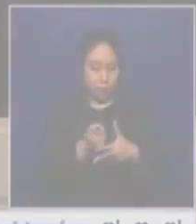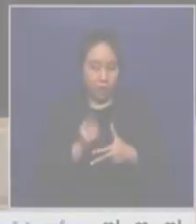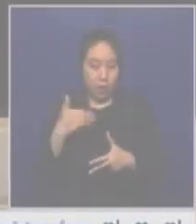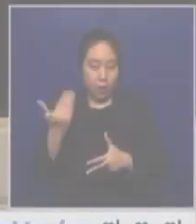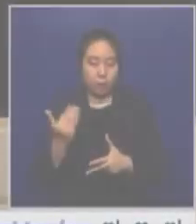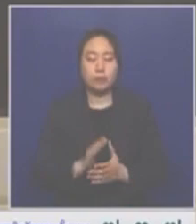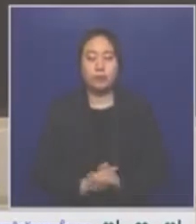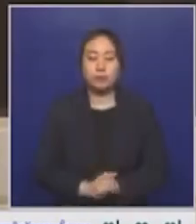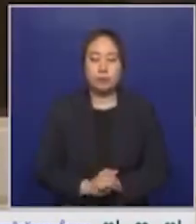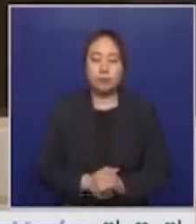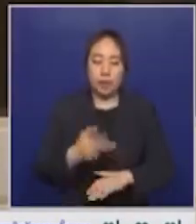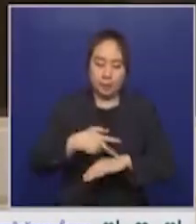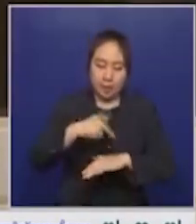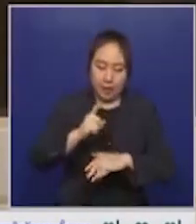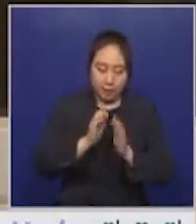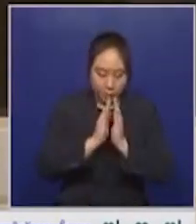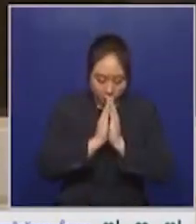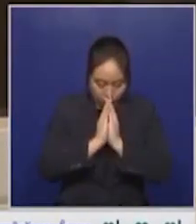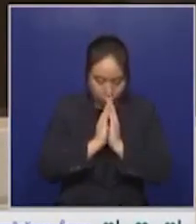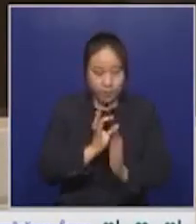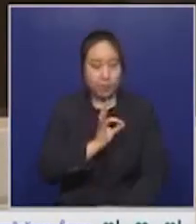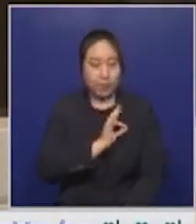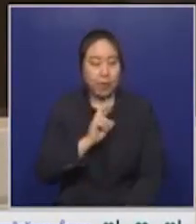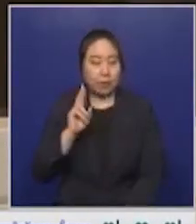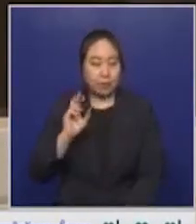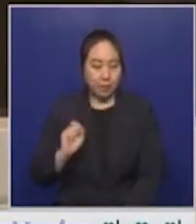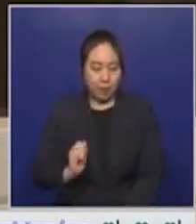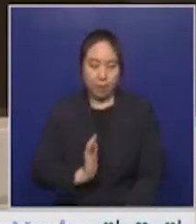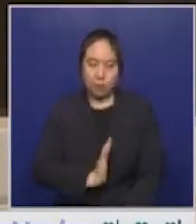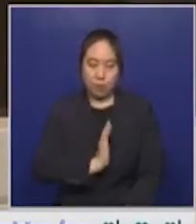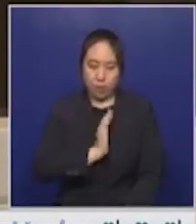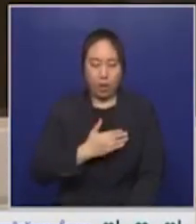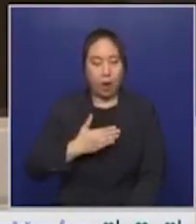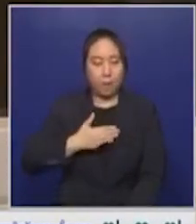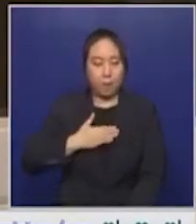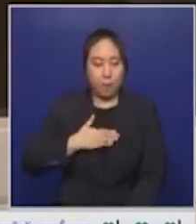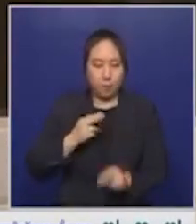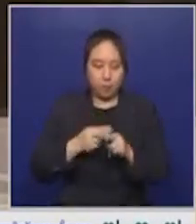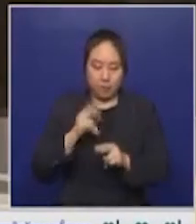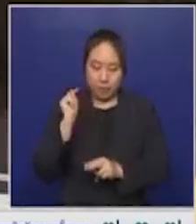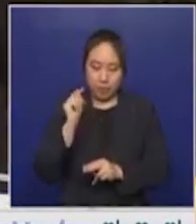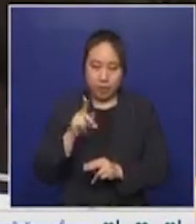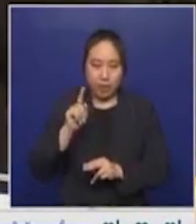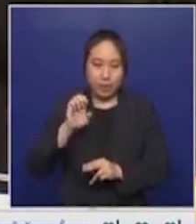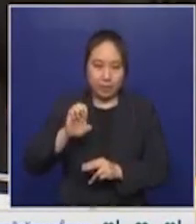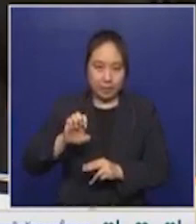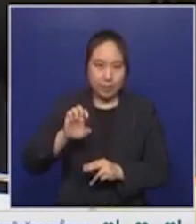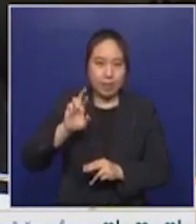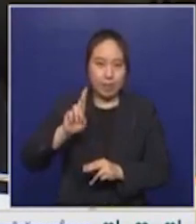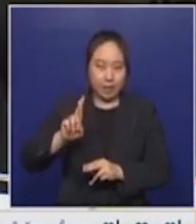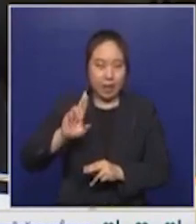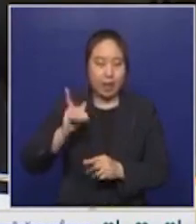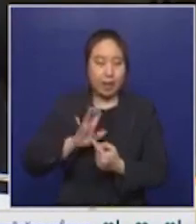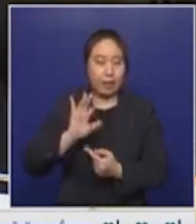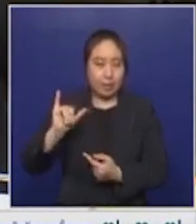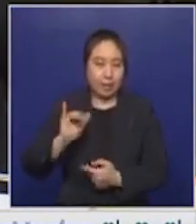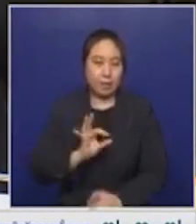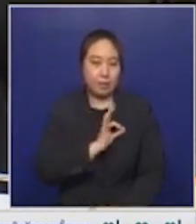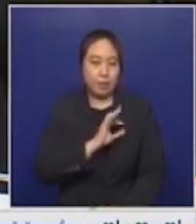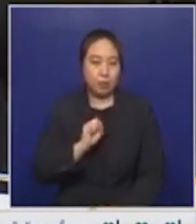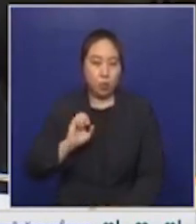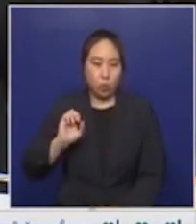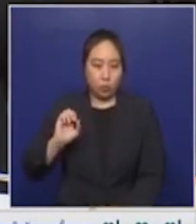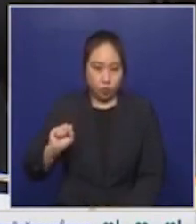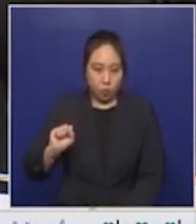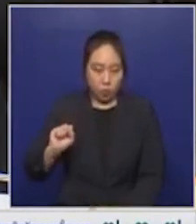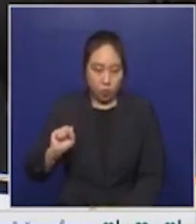แต่ท่านประธานที่เคารพท่านสมาชิกรัฐสภาผู้ทรงเกียรติ์กระผมธีรชัยพันธุมากสมาชิกสภาผู้แทนราษฎรแบบ